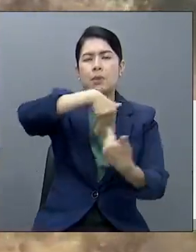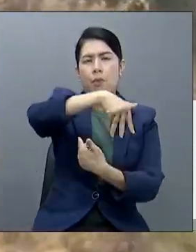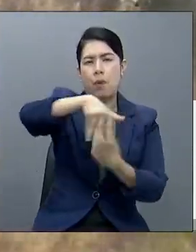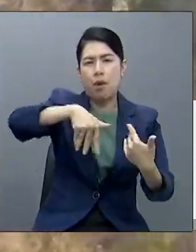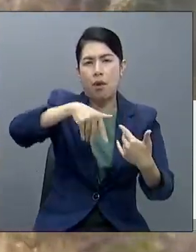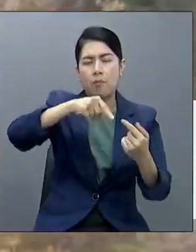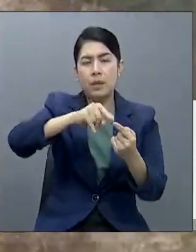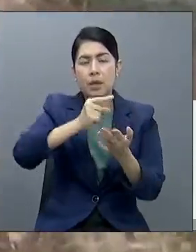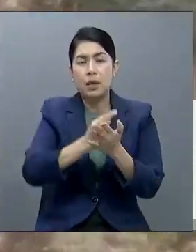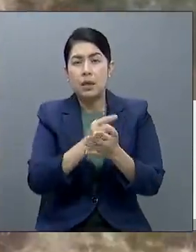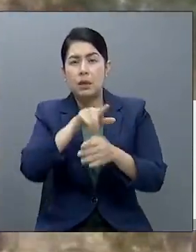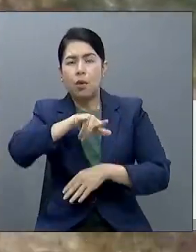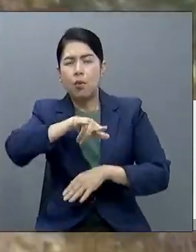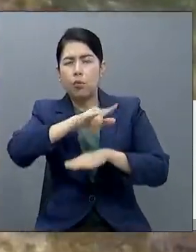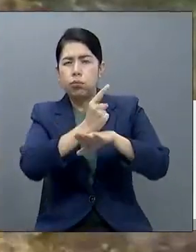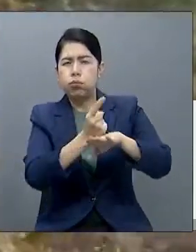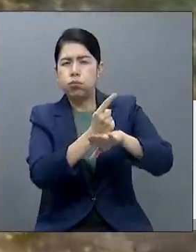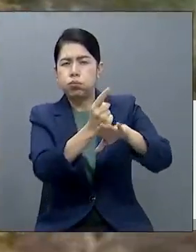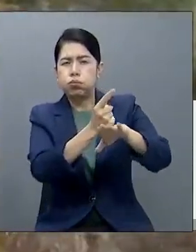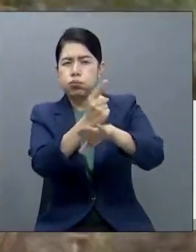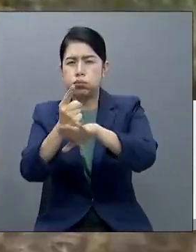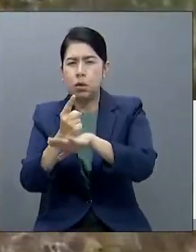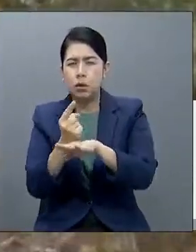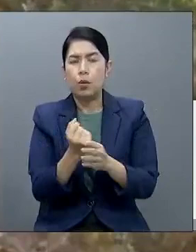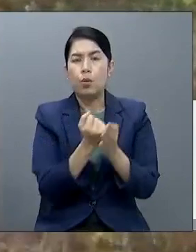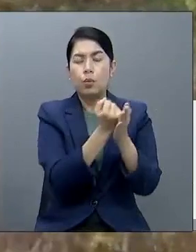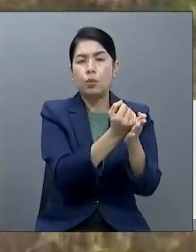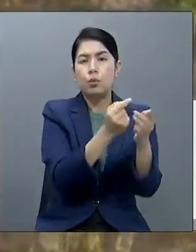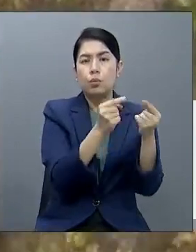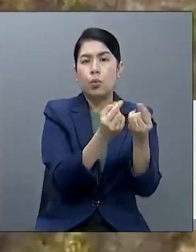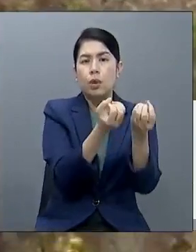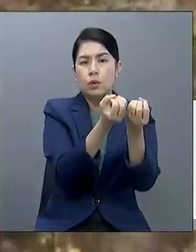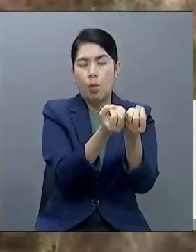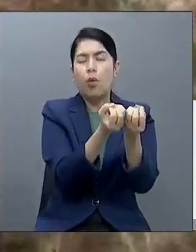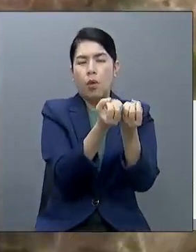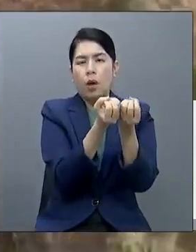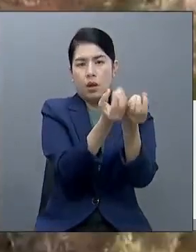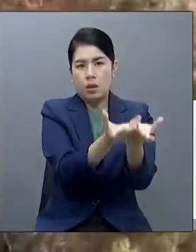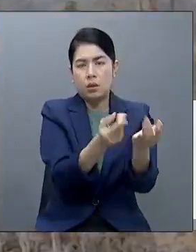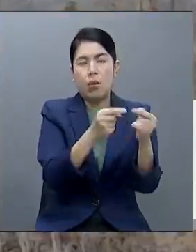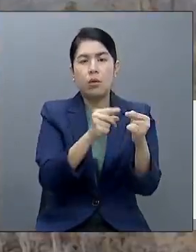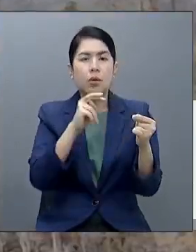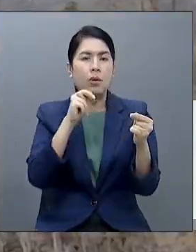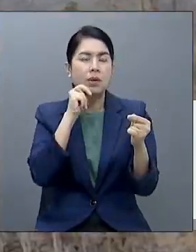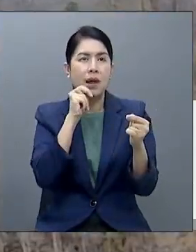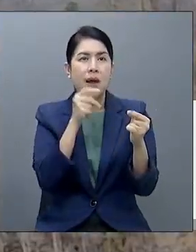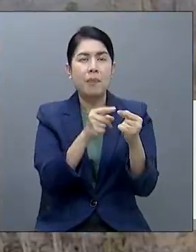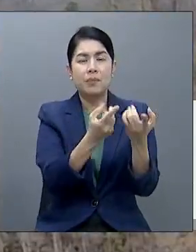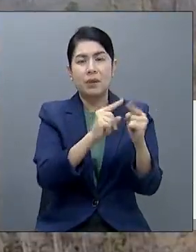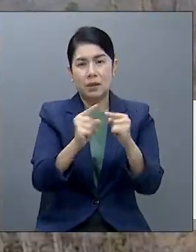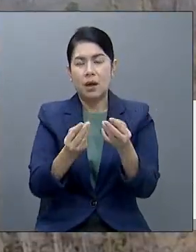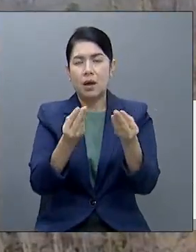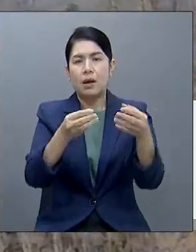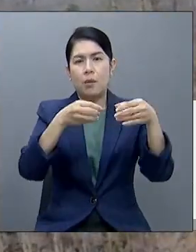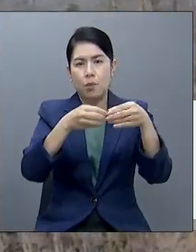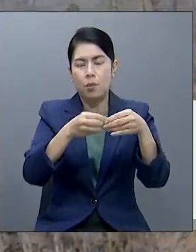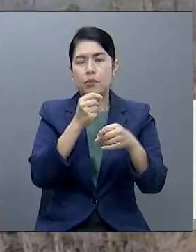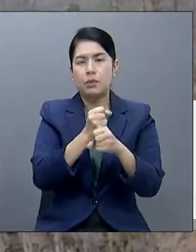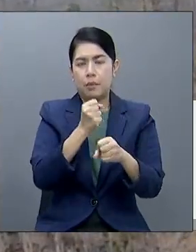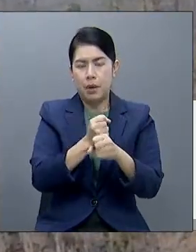งเสบียงน้ำอาหารให้กับเจ้าหน้าที่ดับไฟป่าที่นอนป่าเฝ้าสกัดและทำแนวป้องกันไฟบริเวณผา